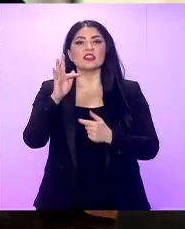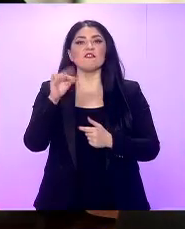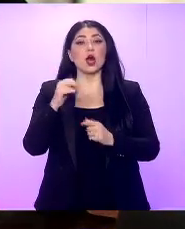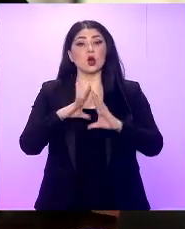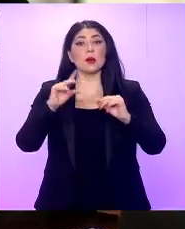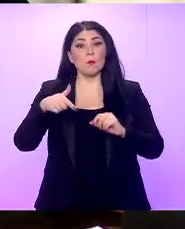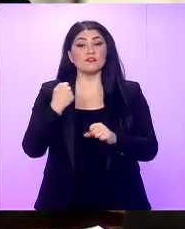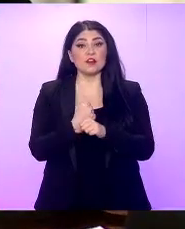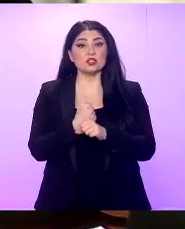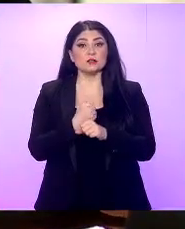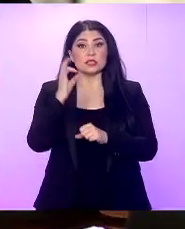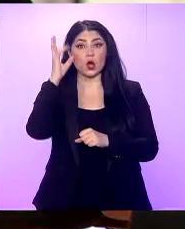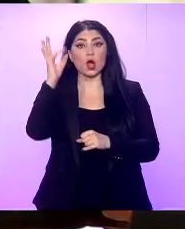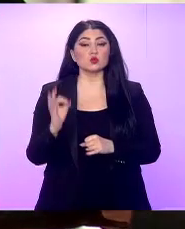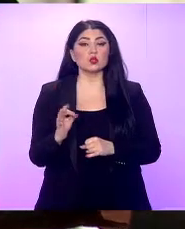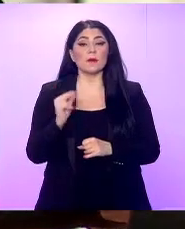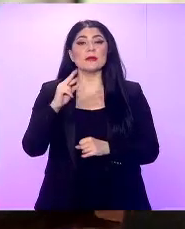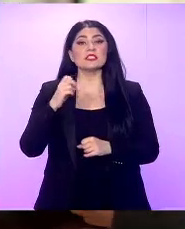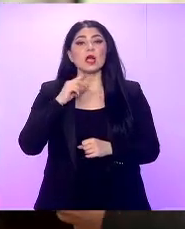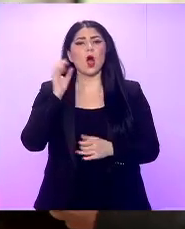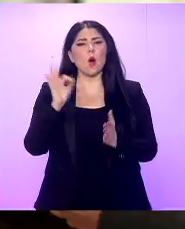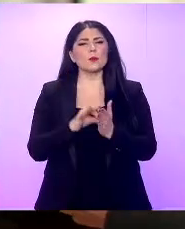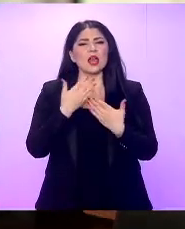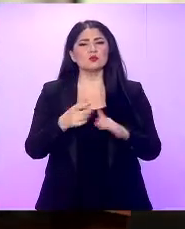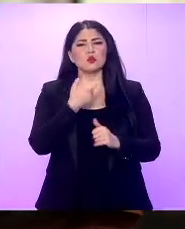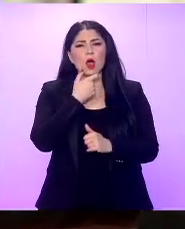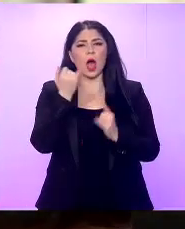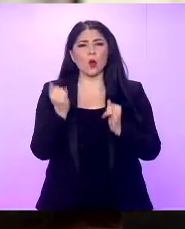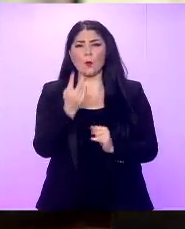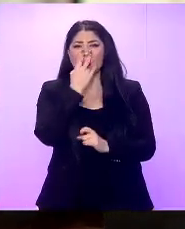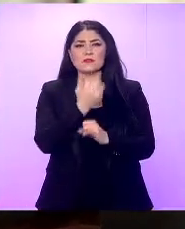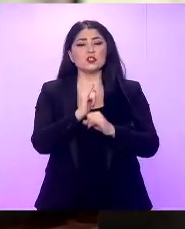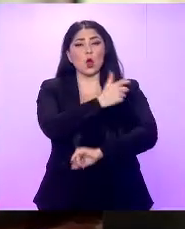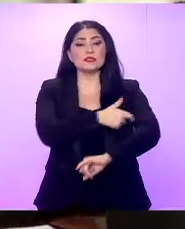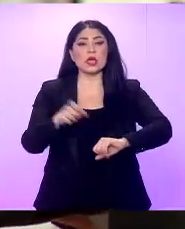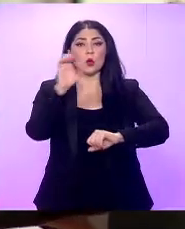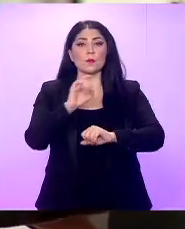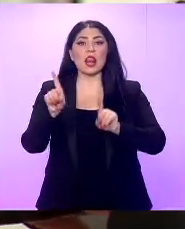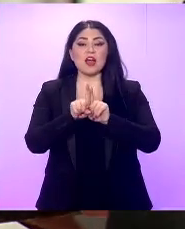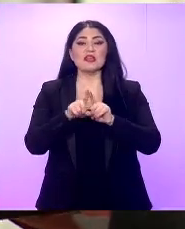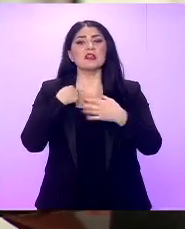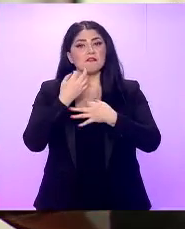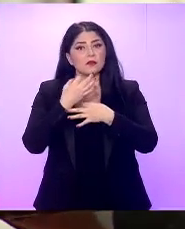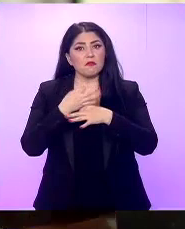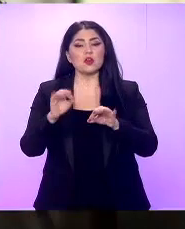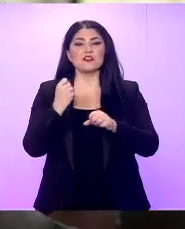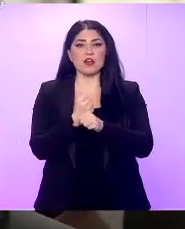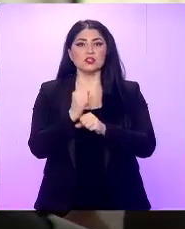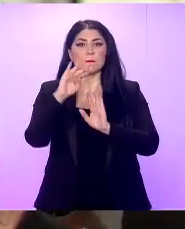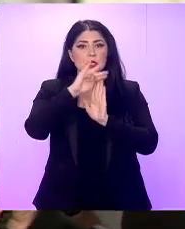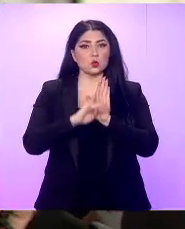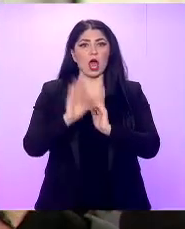aplica această măsură. Socialdemocrații o susțin, au propus-o la începutul anului. Acum vedem că și Comisia Europeană ne dă undă verde pentru această